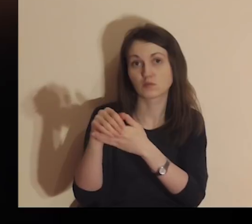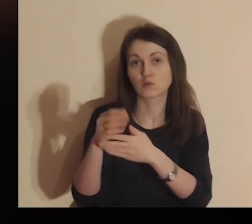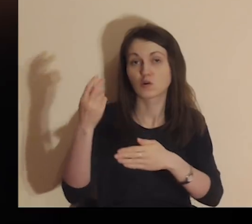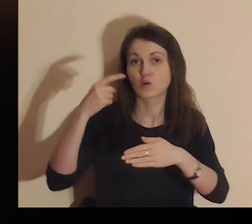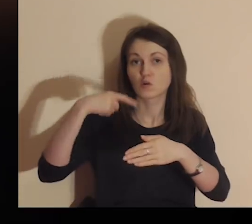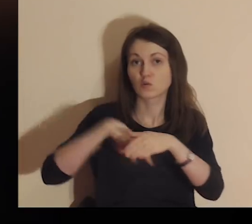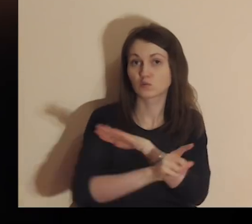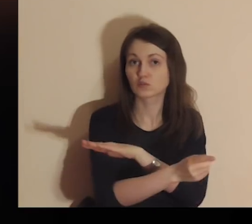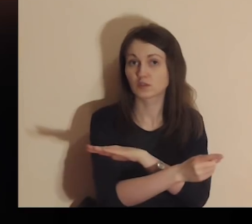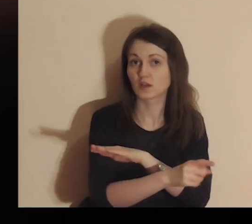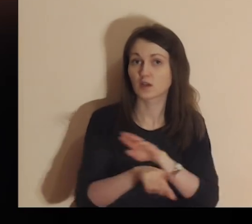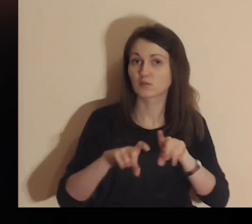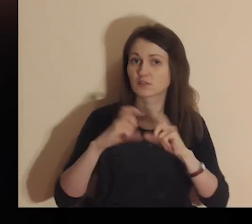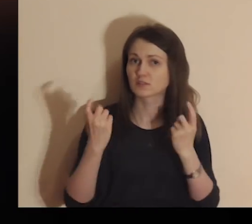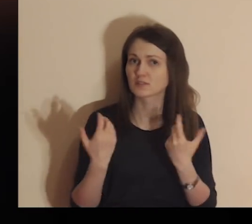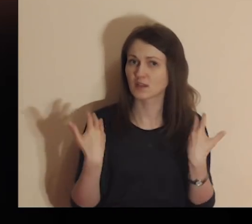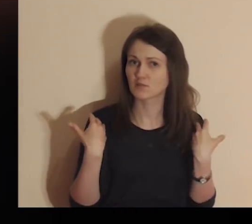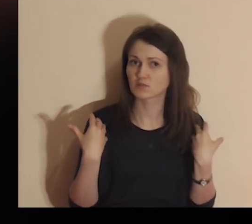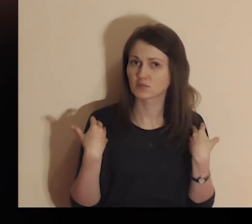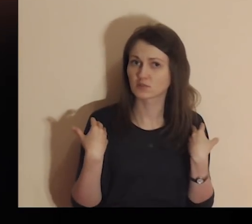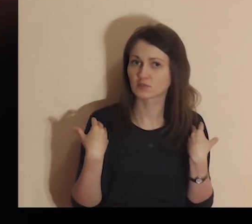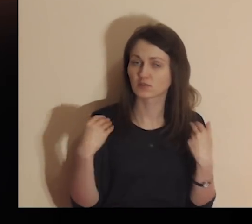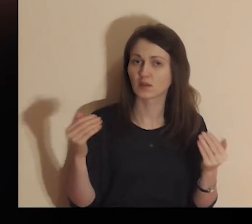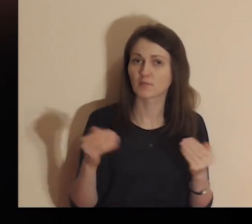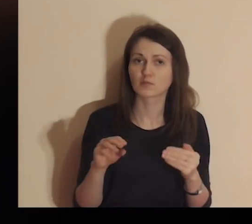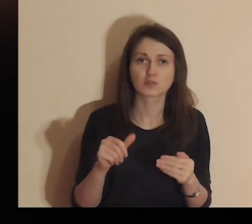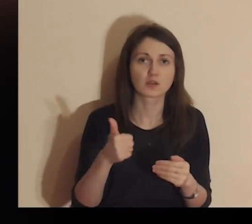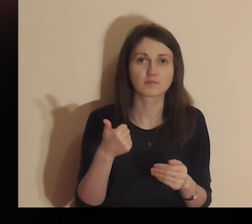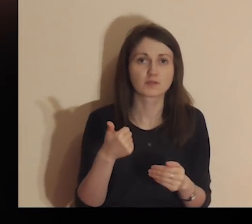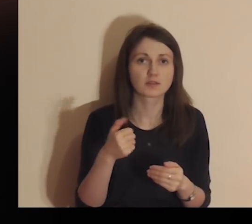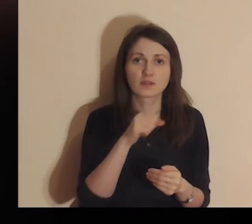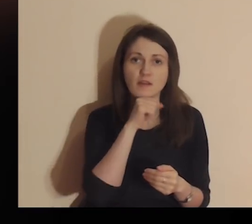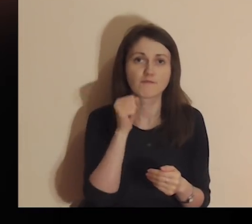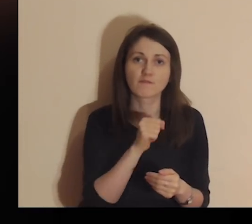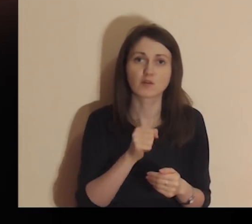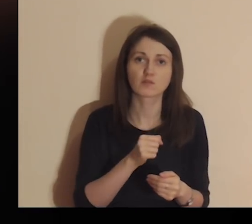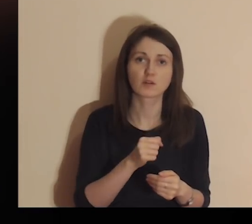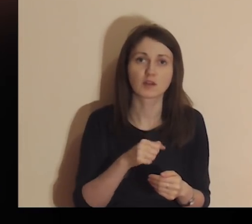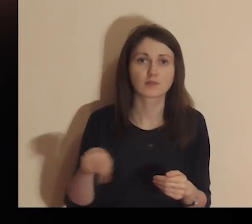Być może z jakąś z nich nigdy nie nawiązałeś kontaktu.